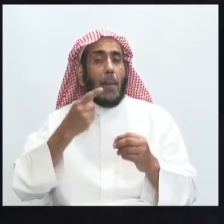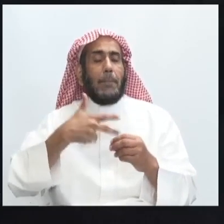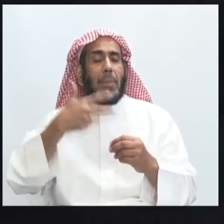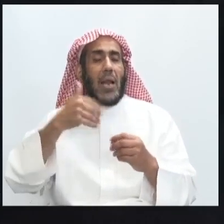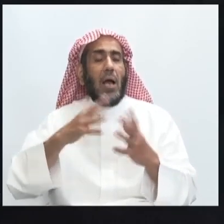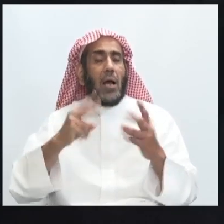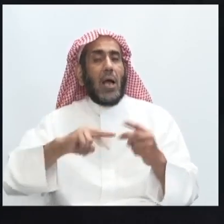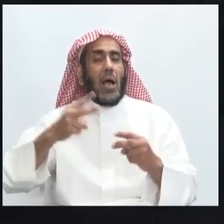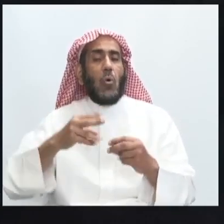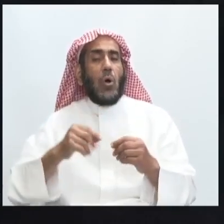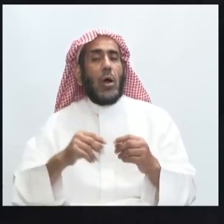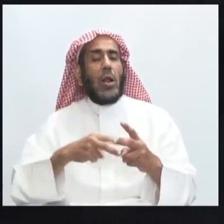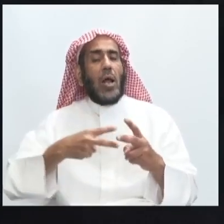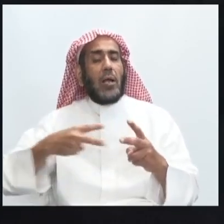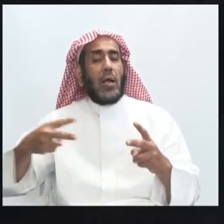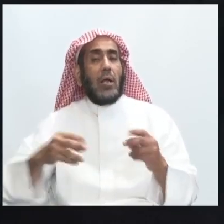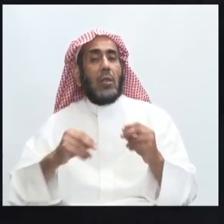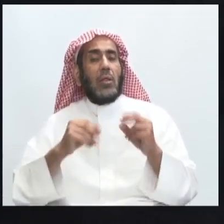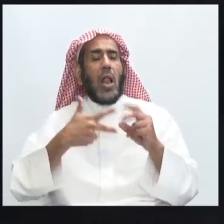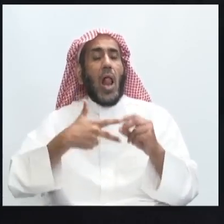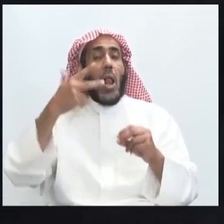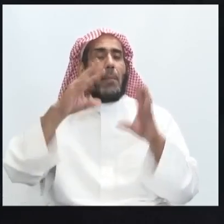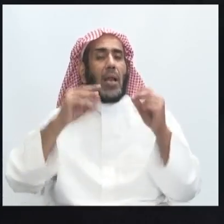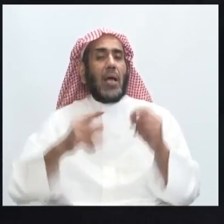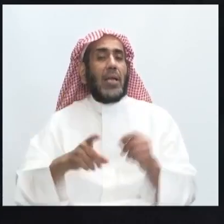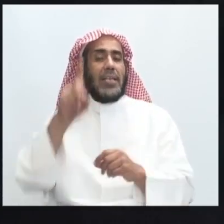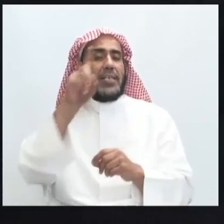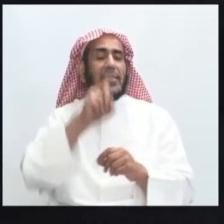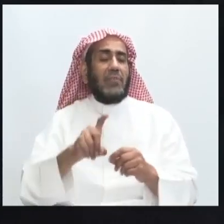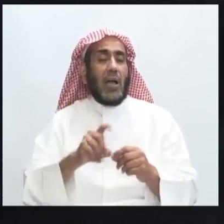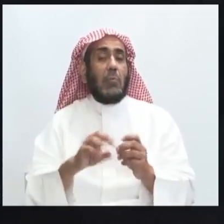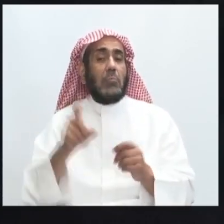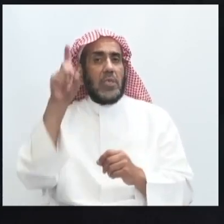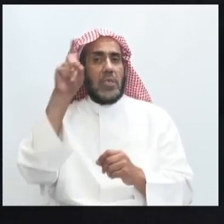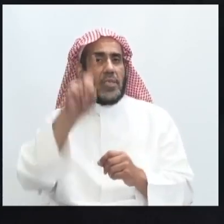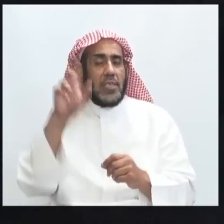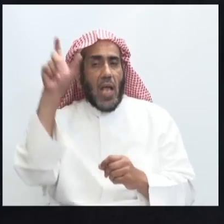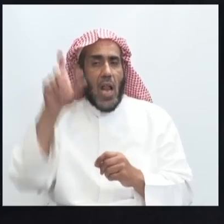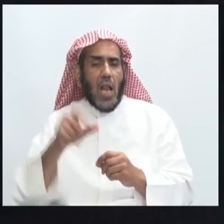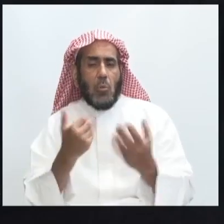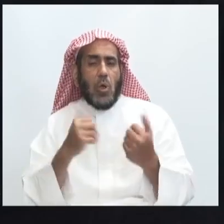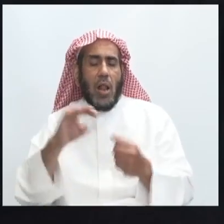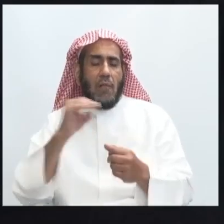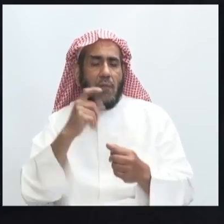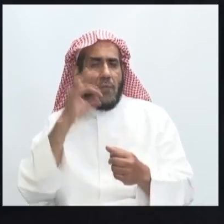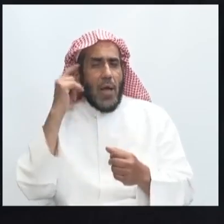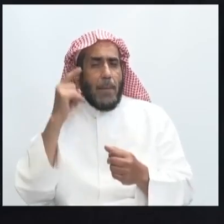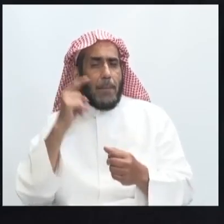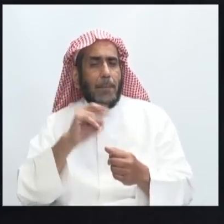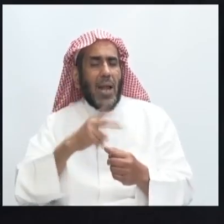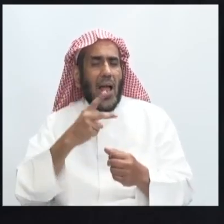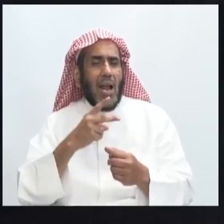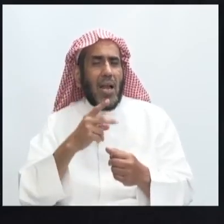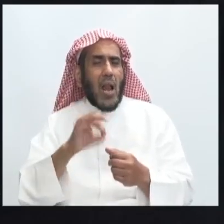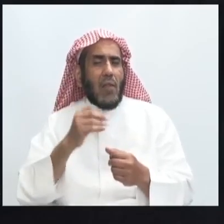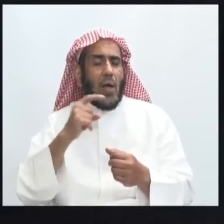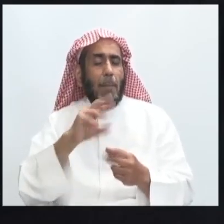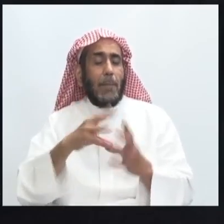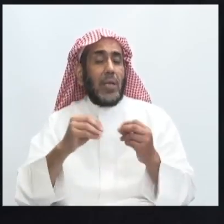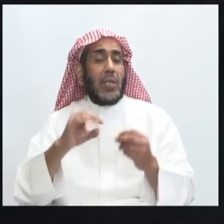اخر وهذا ما يسمى بالاغراض البلاغيه للاستفهام من السائل يطلب منك الفهم لكن ليس الفهم